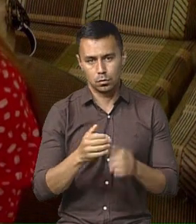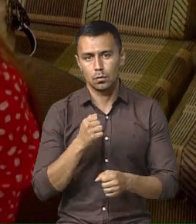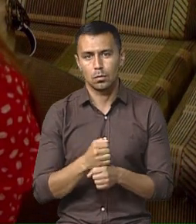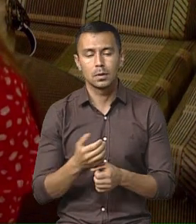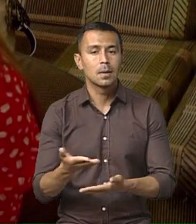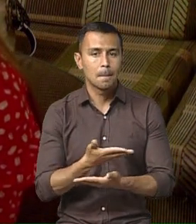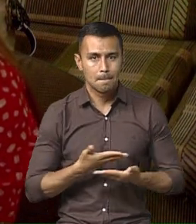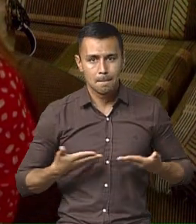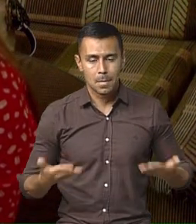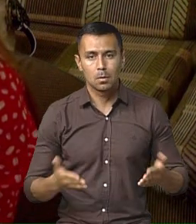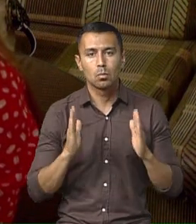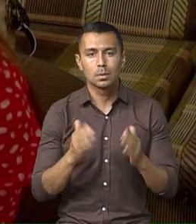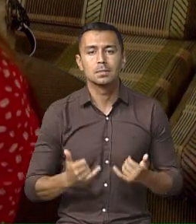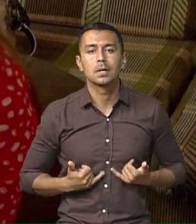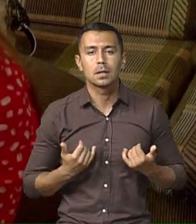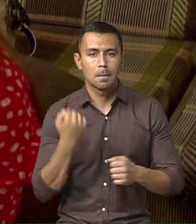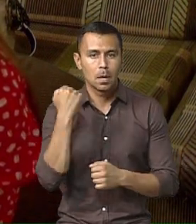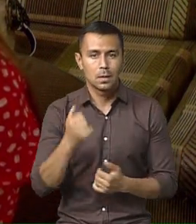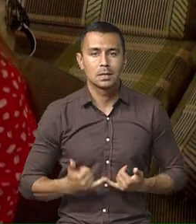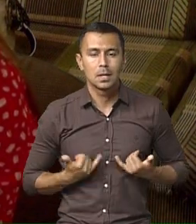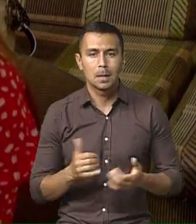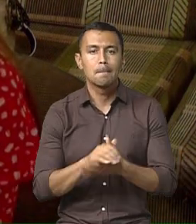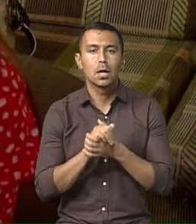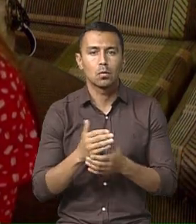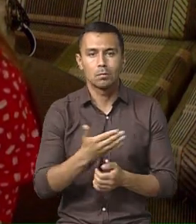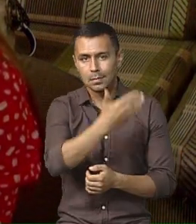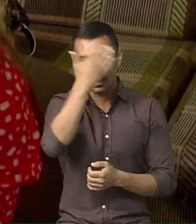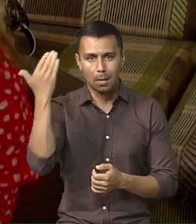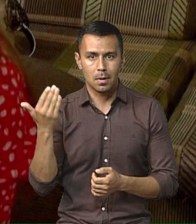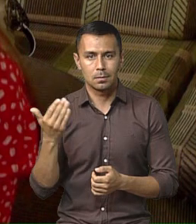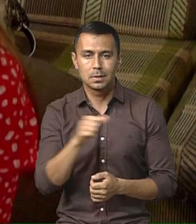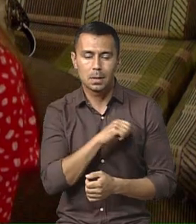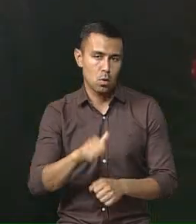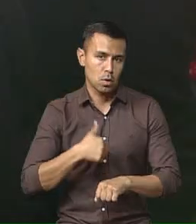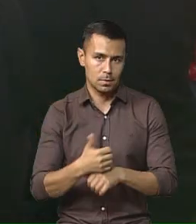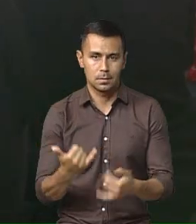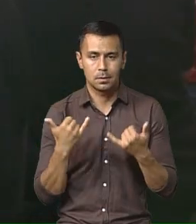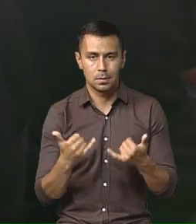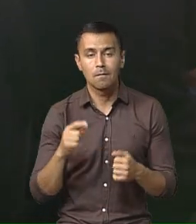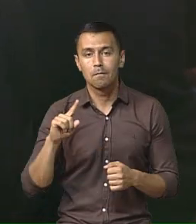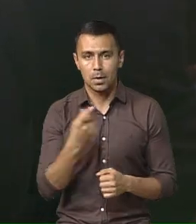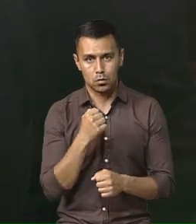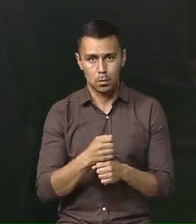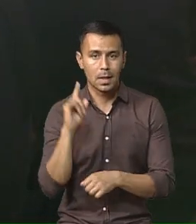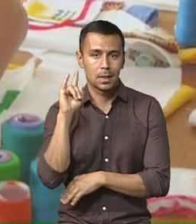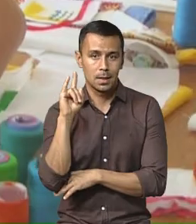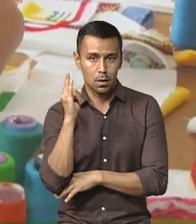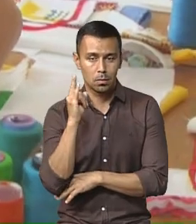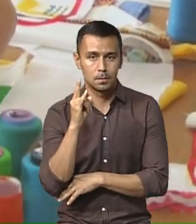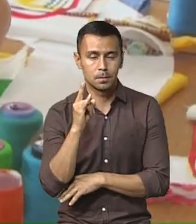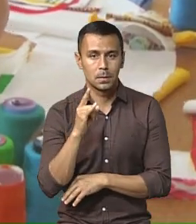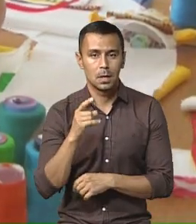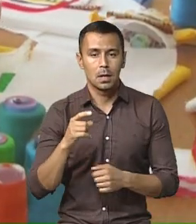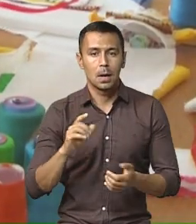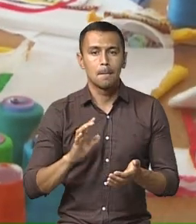І ми будемо заради перемоги, заради мирного неба для наших дітей. Саме головне зараз. Уперше робила ляльку-мотанку